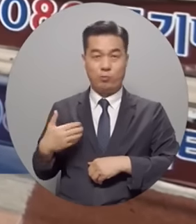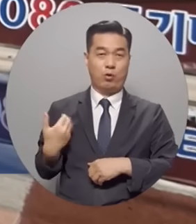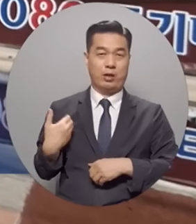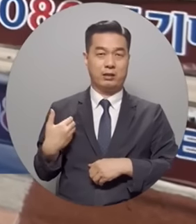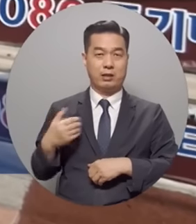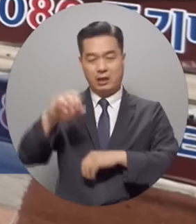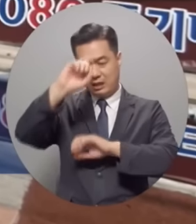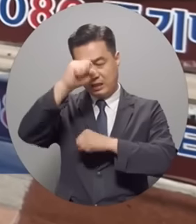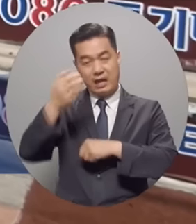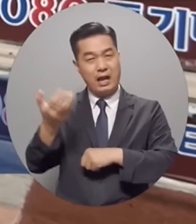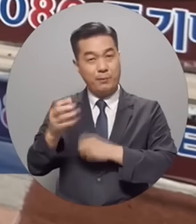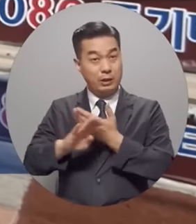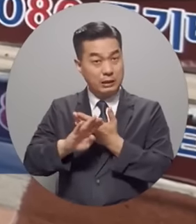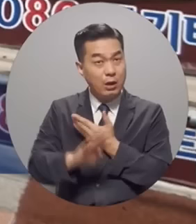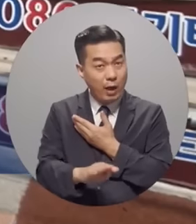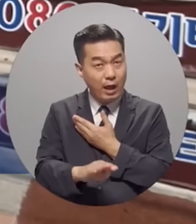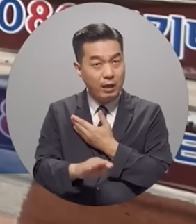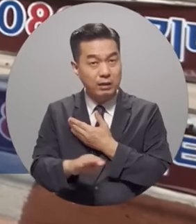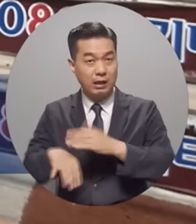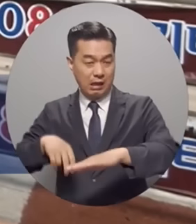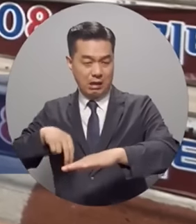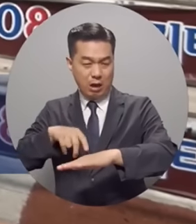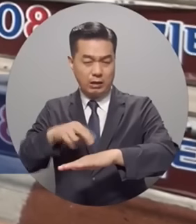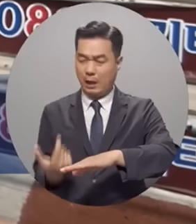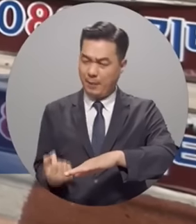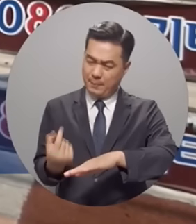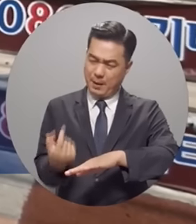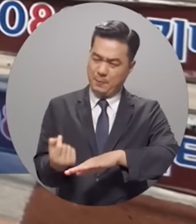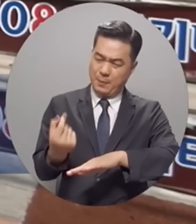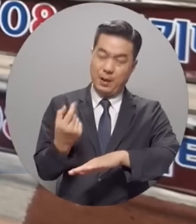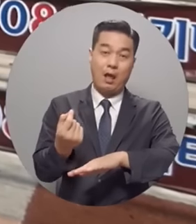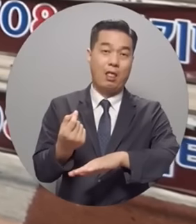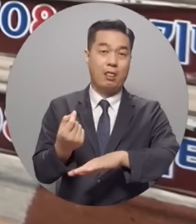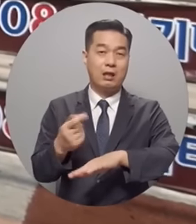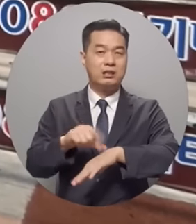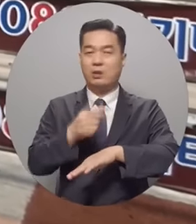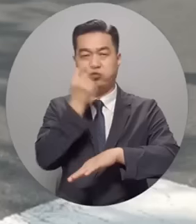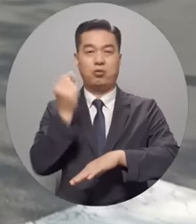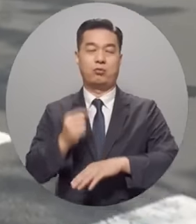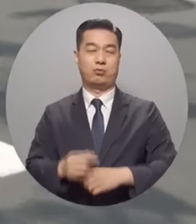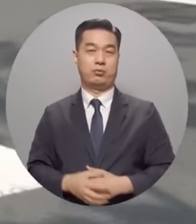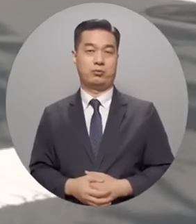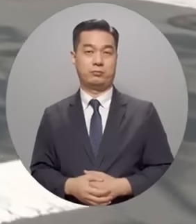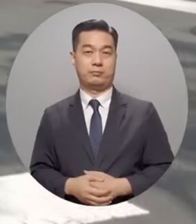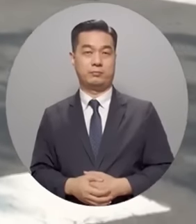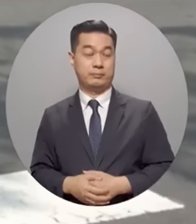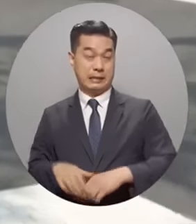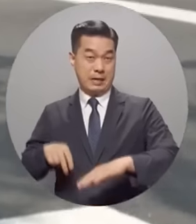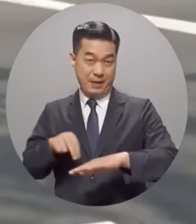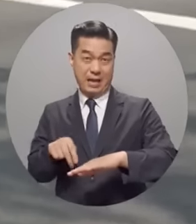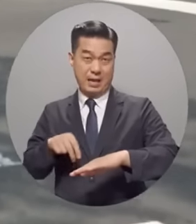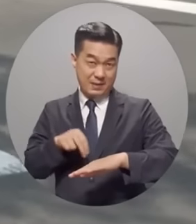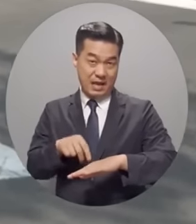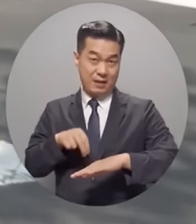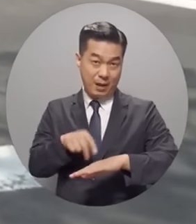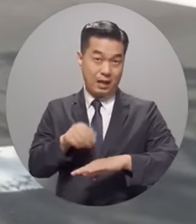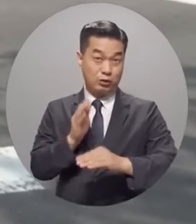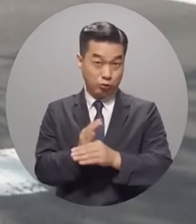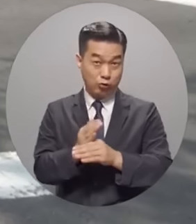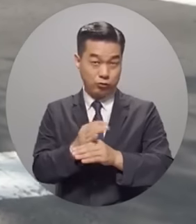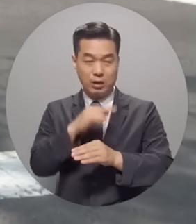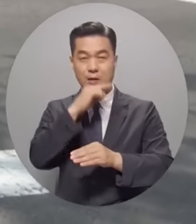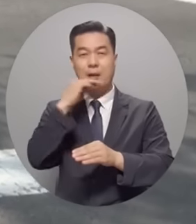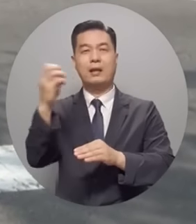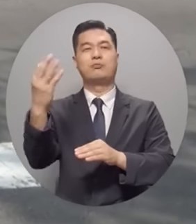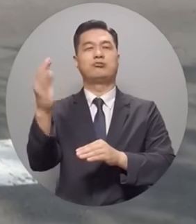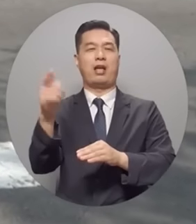뒤로는 여기 건너가려면 빨리 가야지 그러는 건지 못 가. 쉬지 않고 걸음을 옮겼지만 도중에 신호가